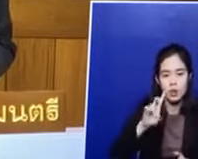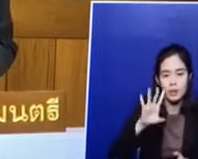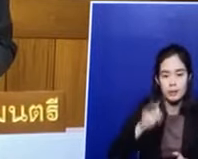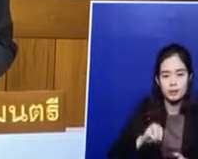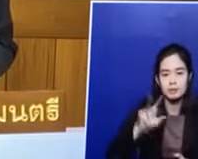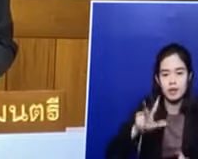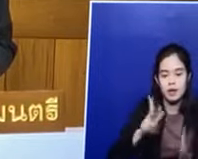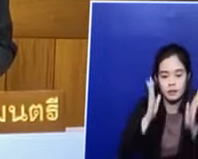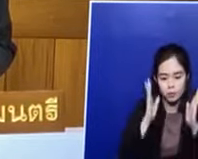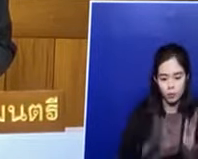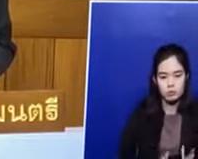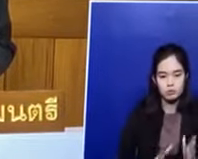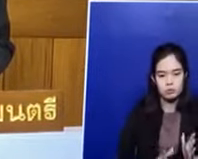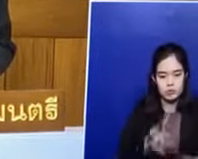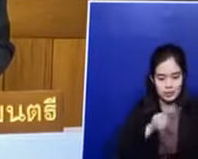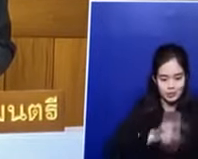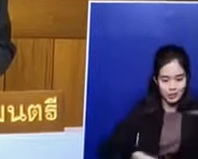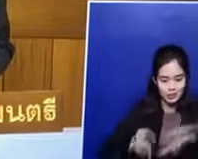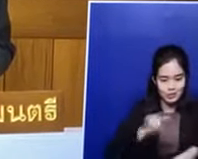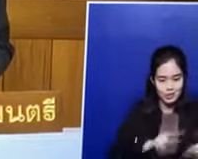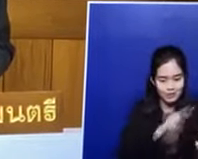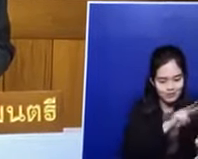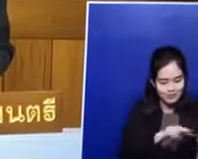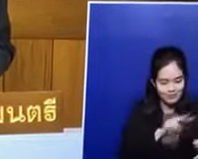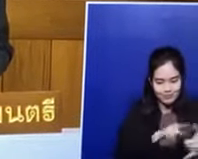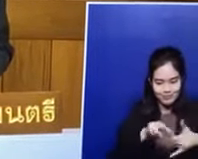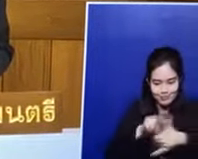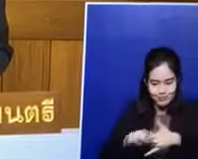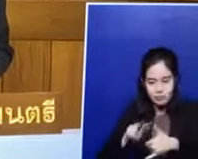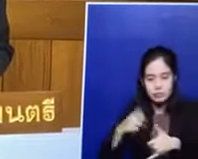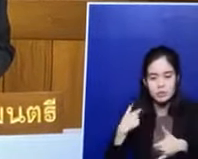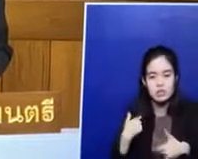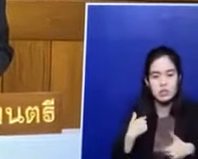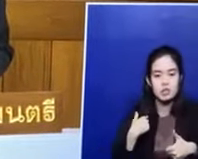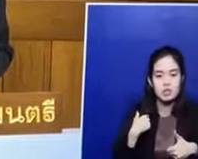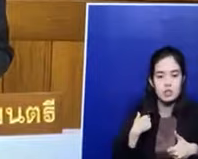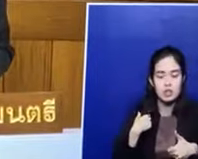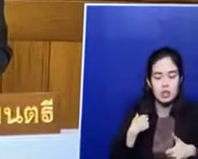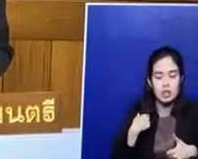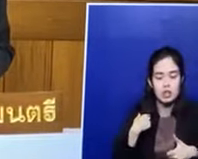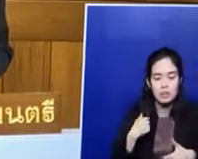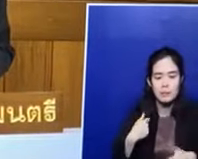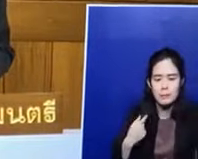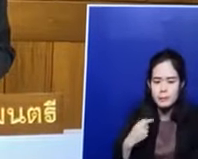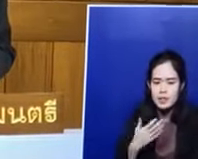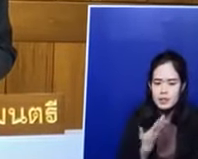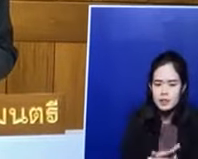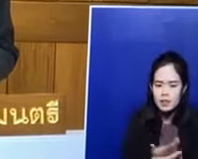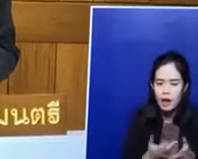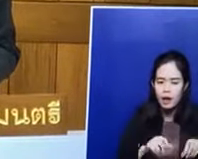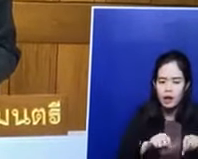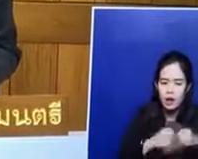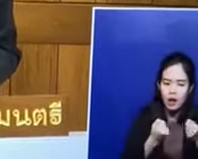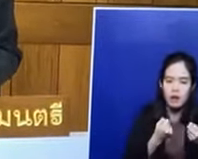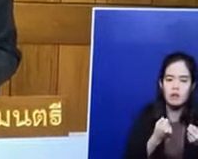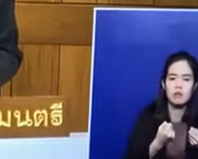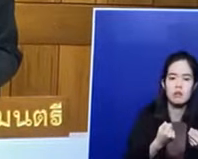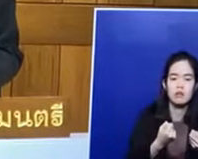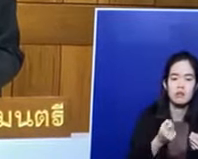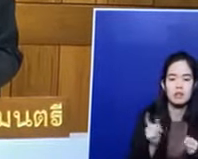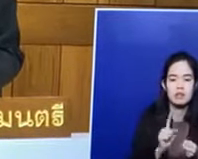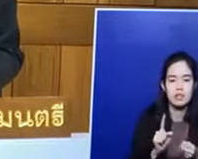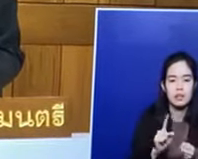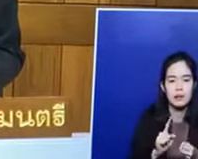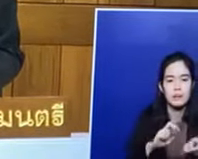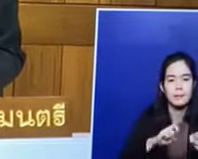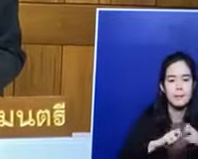ครับแยกระดับโทษทั้งภาคทันธนกรรมกักยามกักขังตัดเงินเดือนส่วนใหญ่นั้นเป็นกร